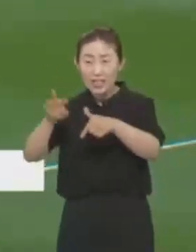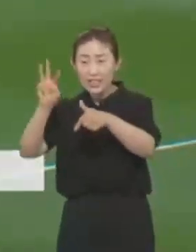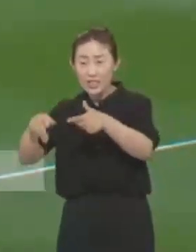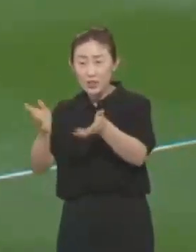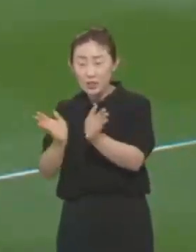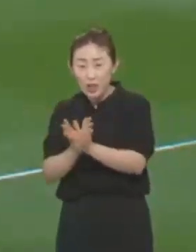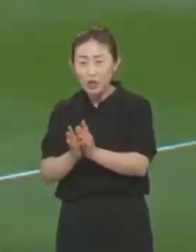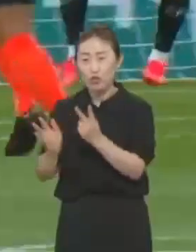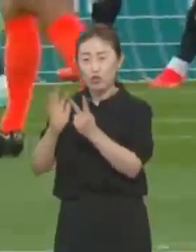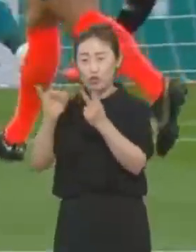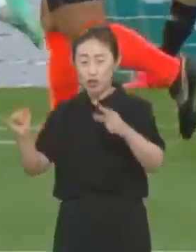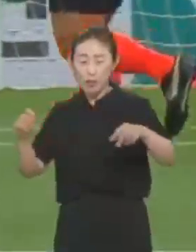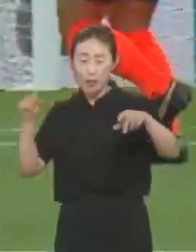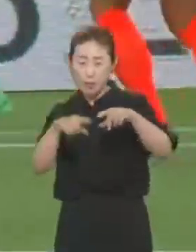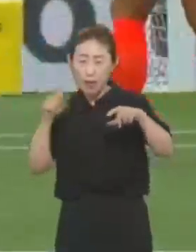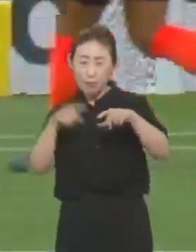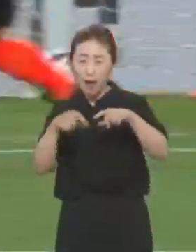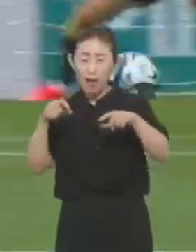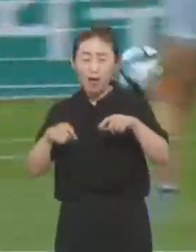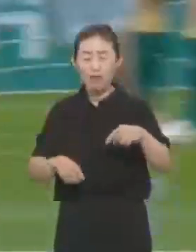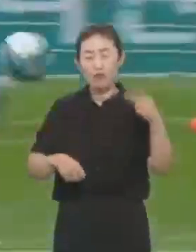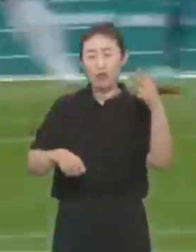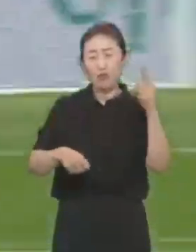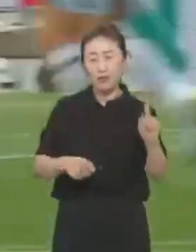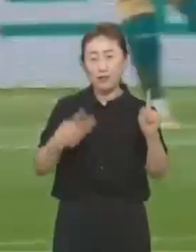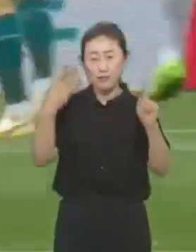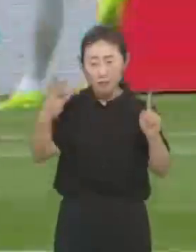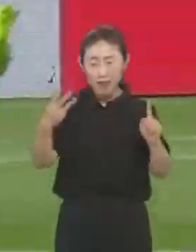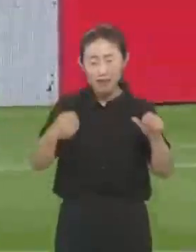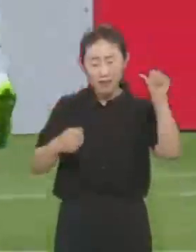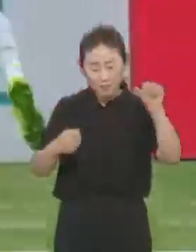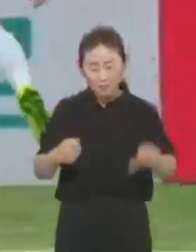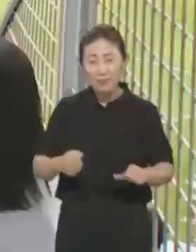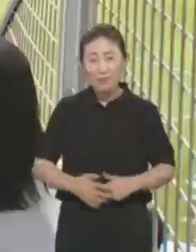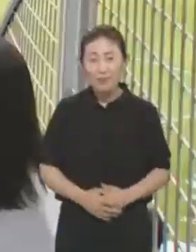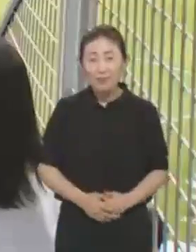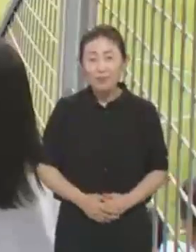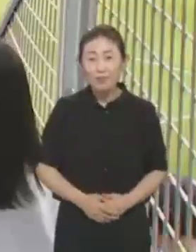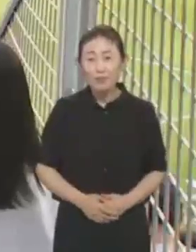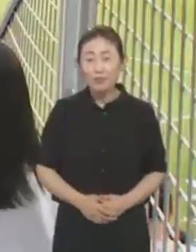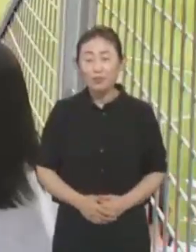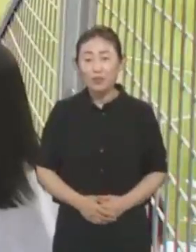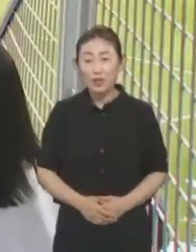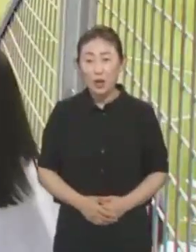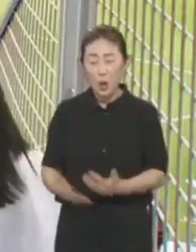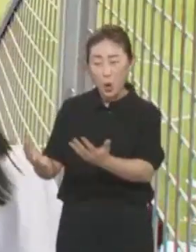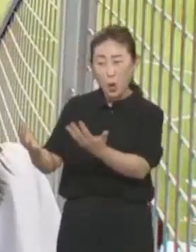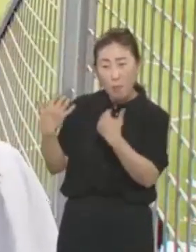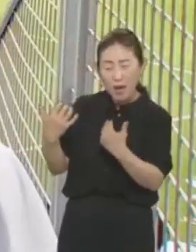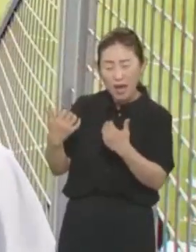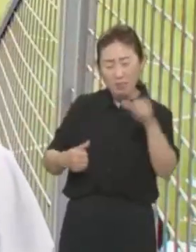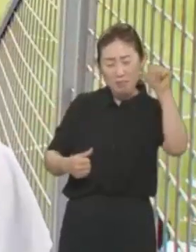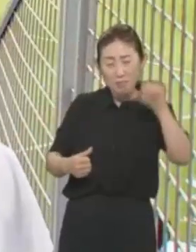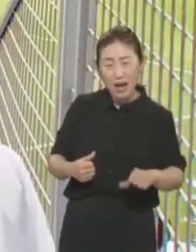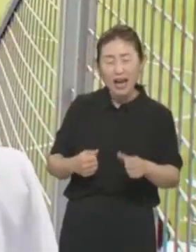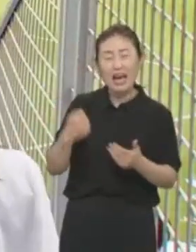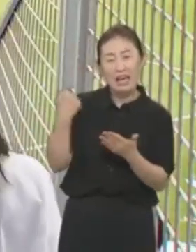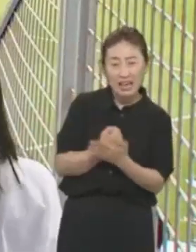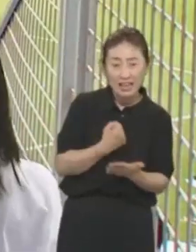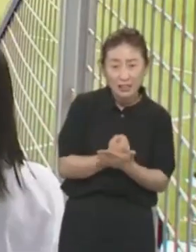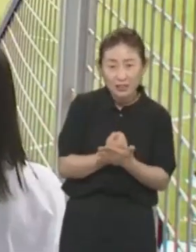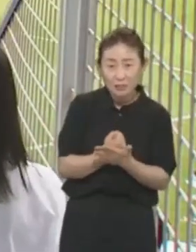은포쿠와 김보섭에게 연이어 골을 내주며 힘든 경기를 했습니다. 홈에서 다소 아쉬운 결과를 받아든